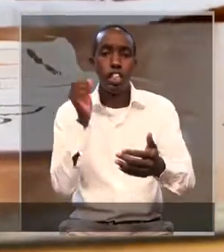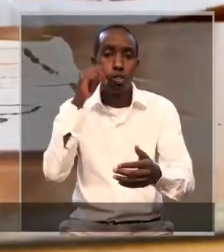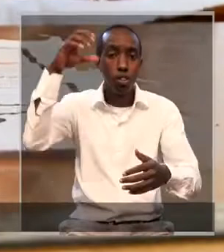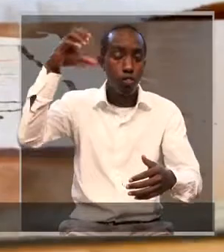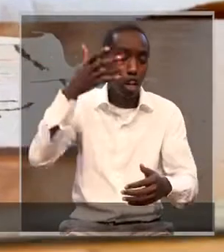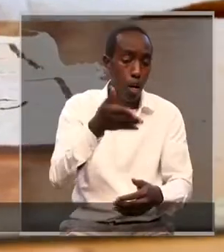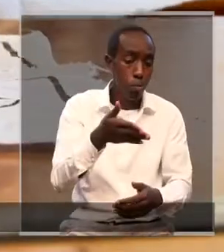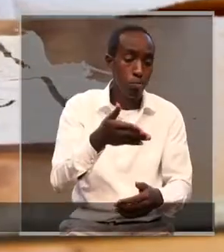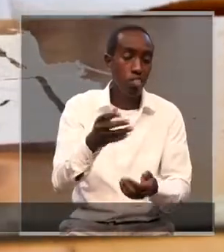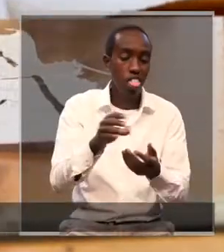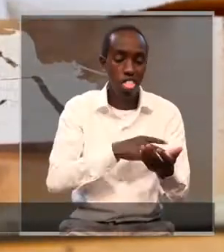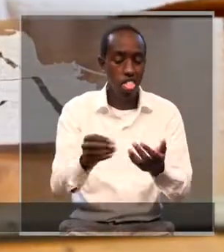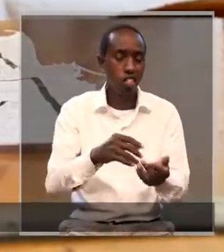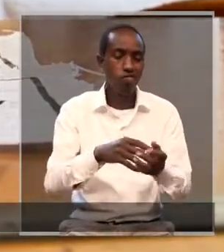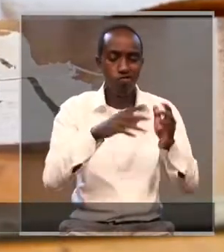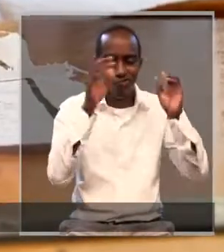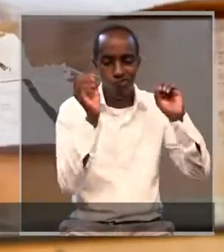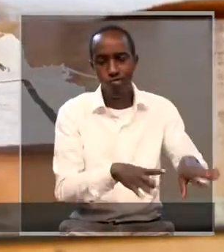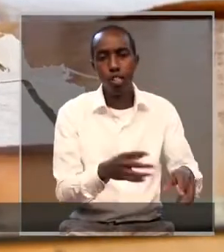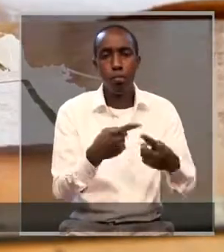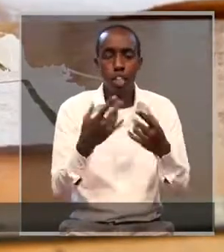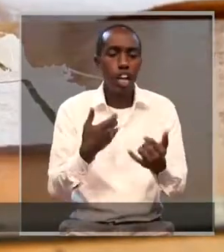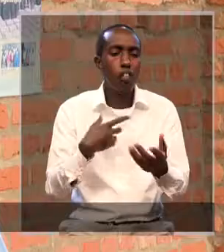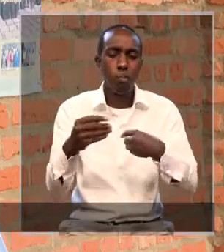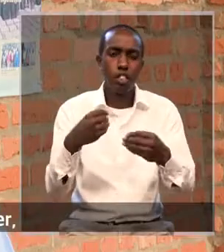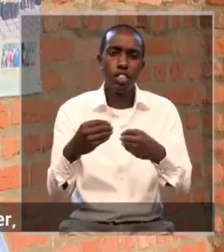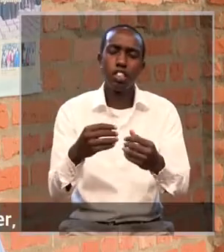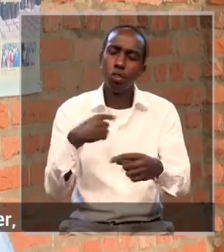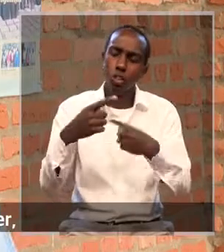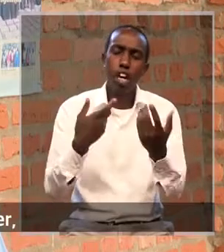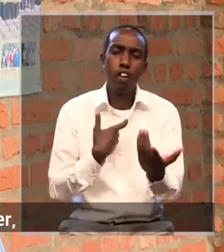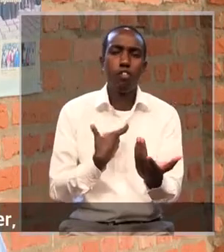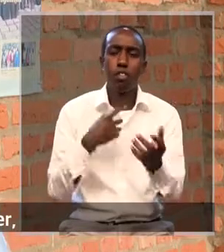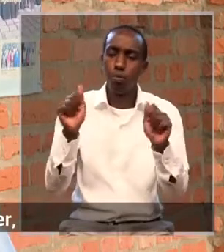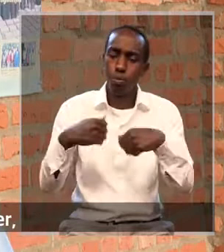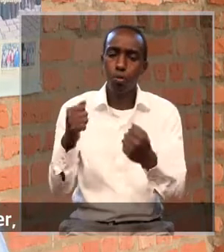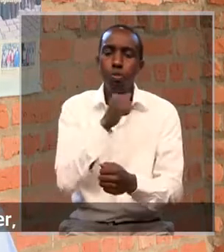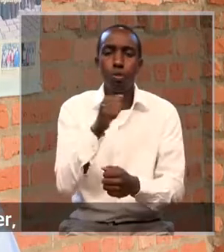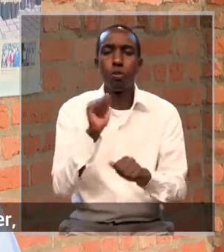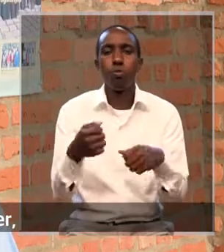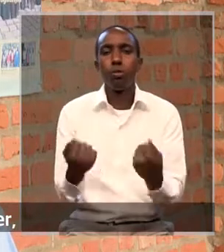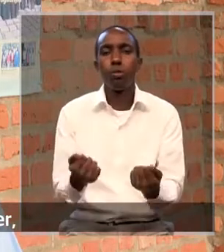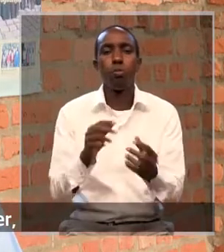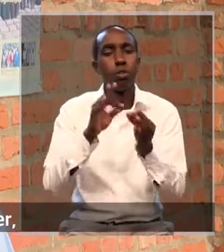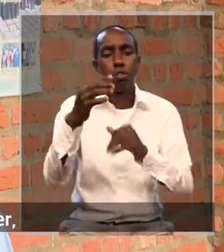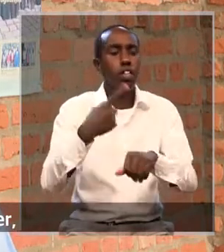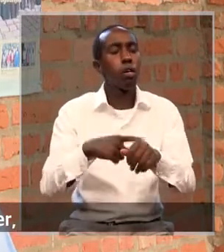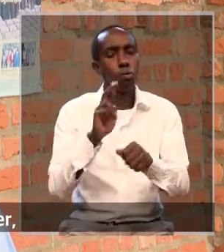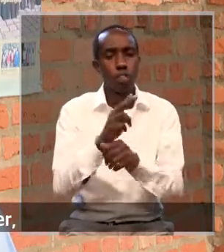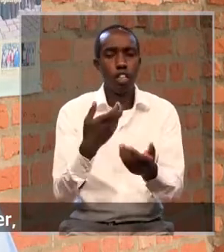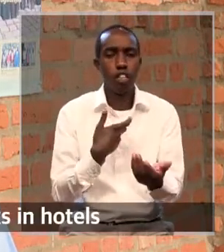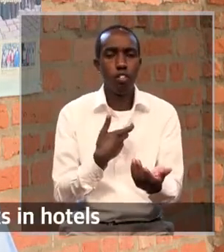imvura yabinyagira bikasibama bigacika ubu dufite ibikoresho bihoraho bidashobora gusaza rwose bizamara igihe